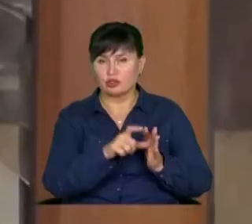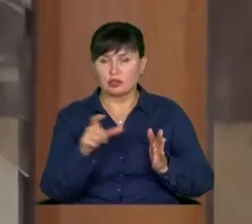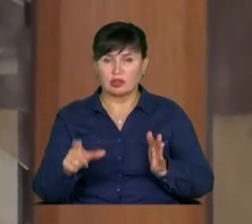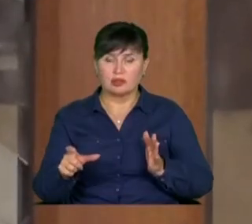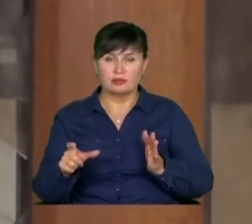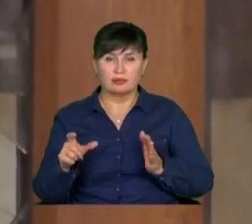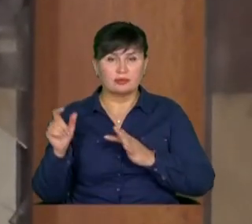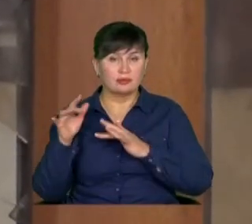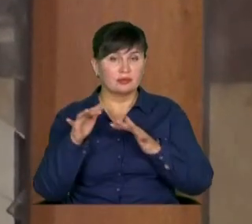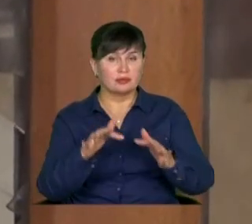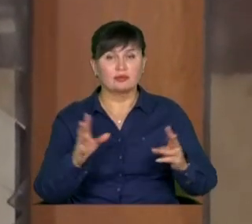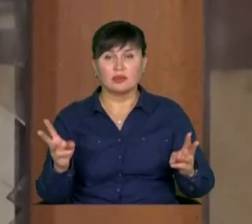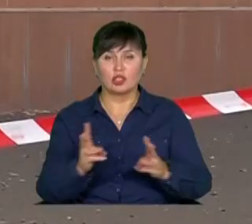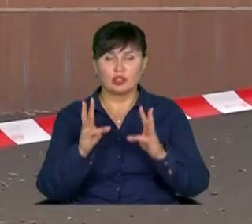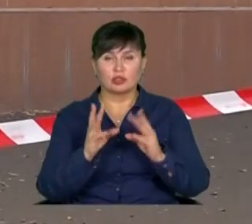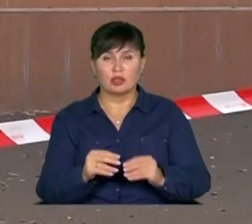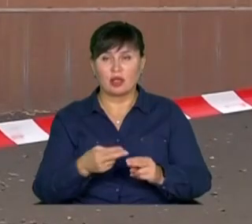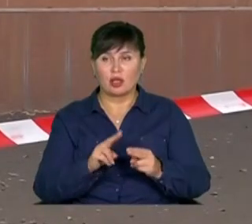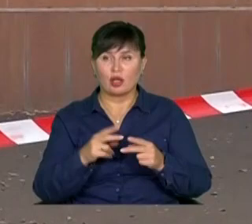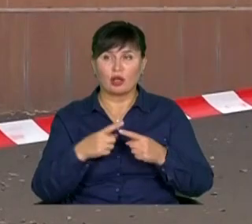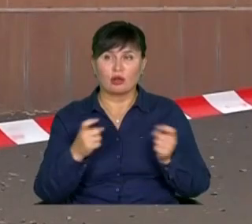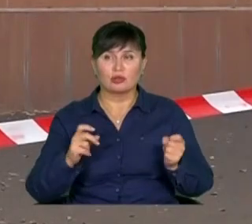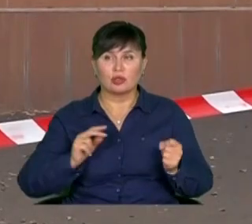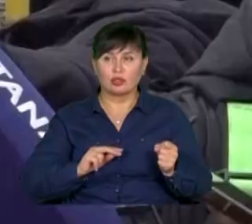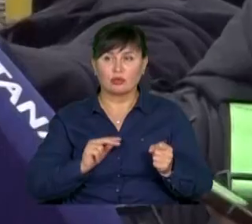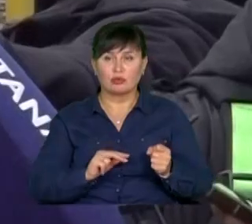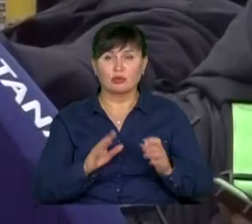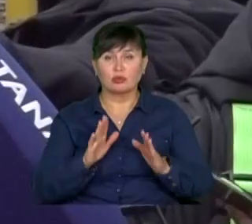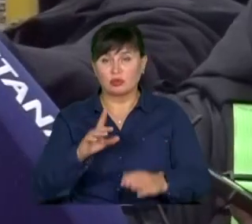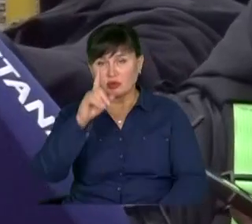46 человек личного состава. Этот хостел, он функционирует всего лишь